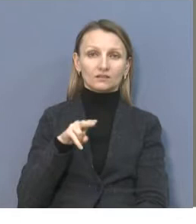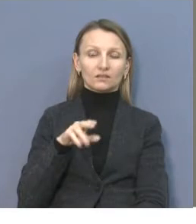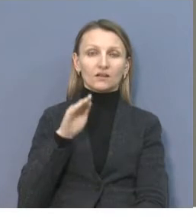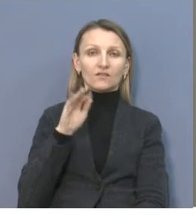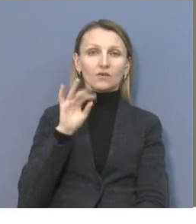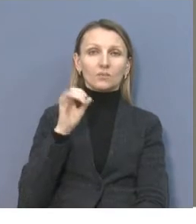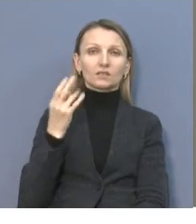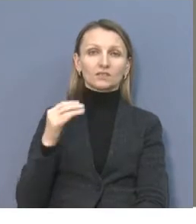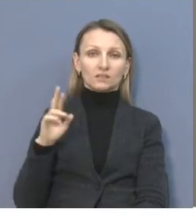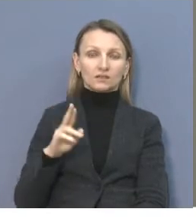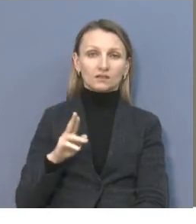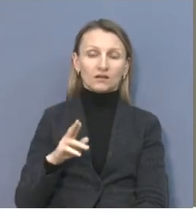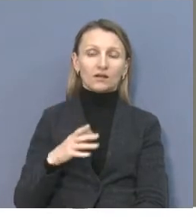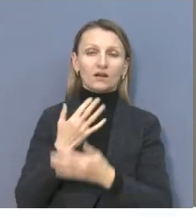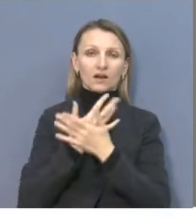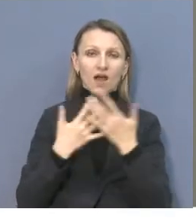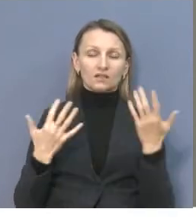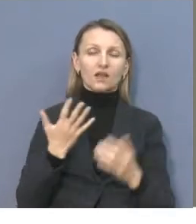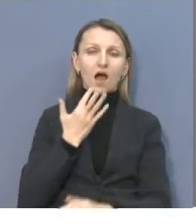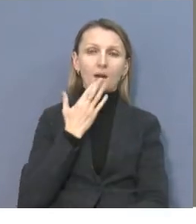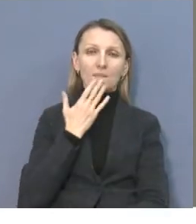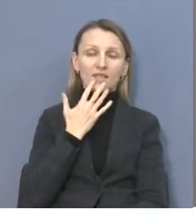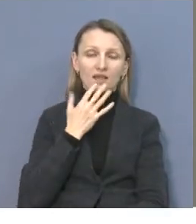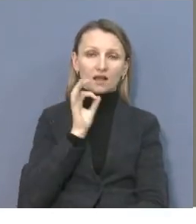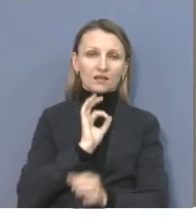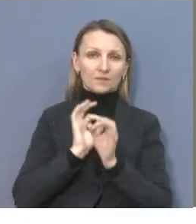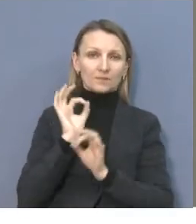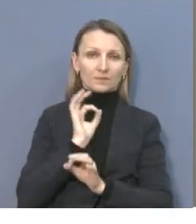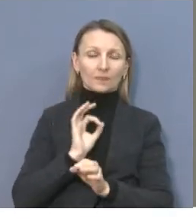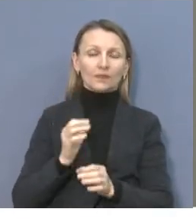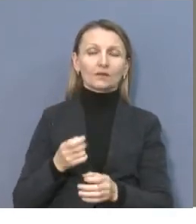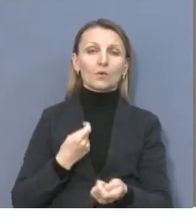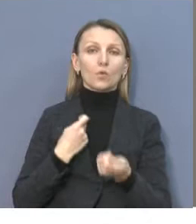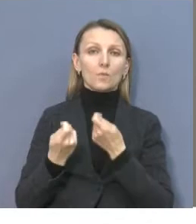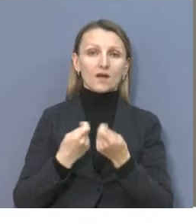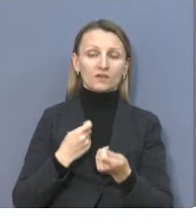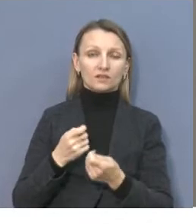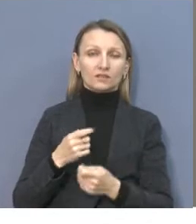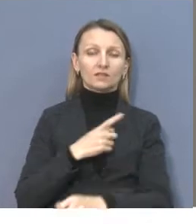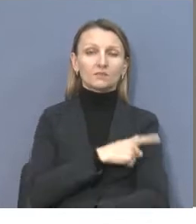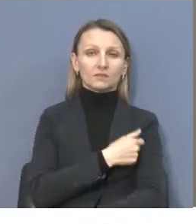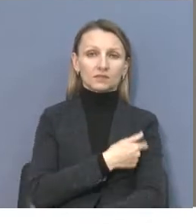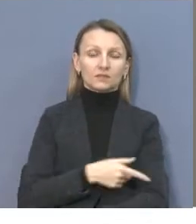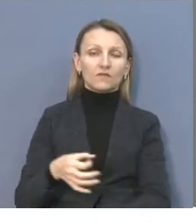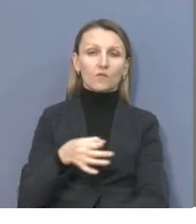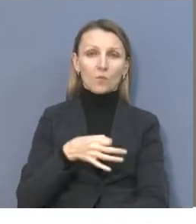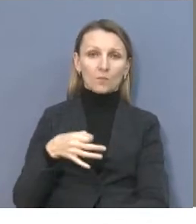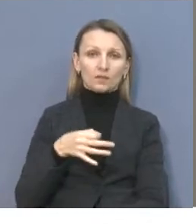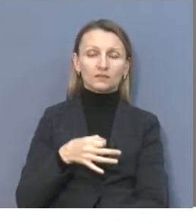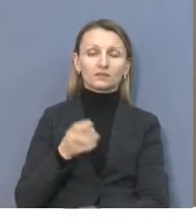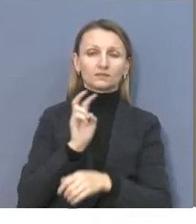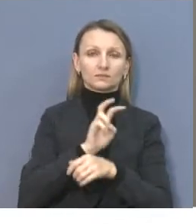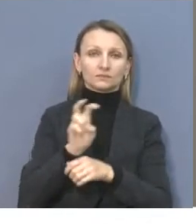аптечных сетей склад управление здравоохранения области больниц и поликлиник